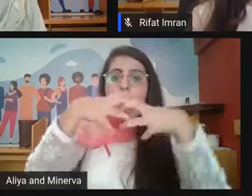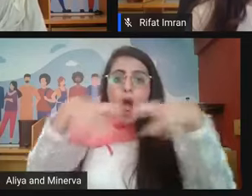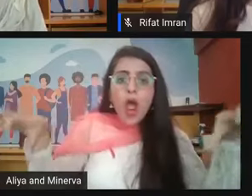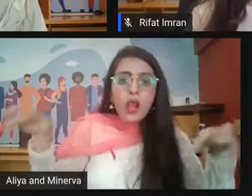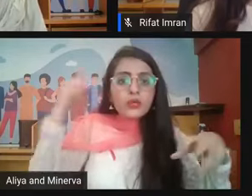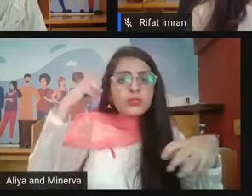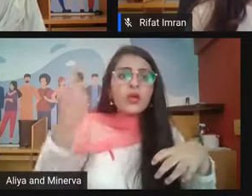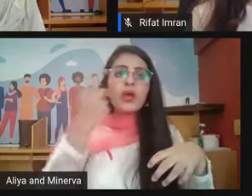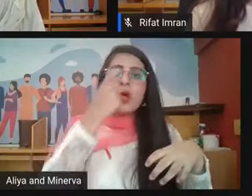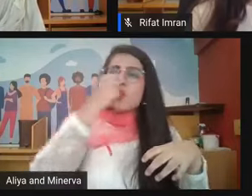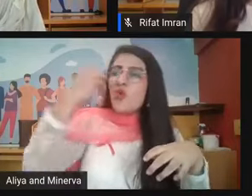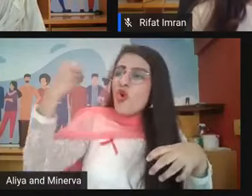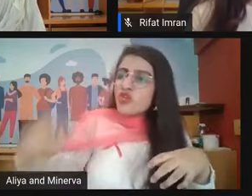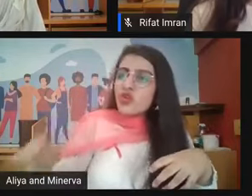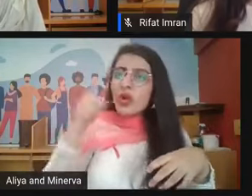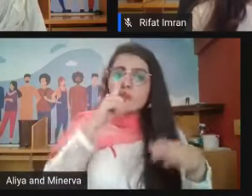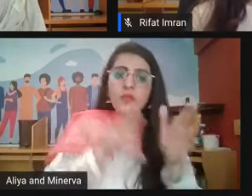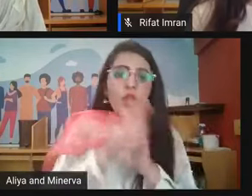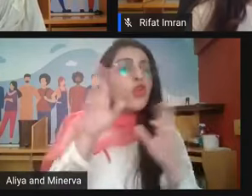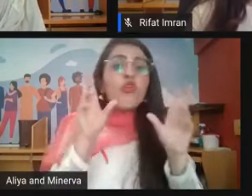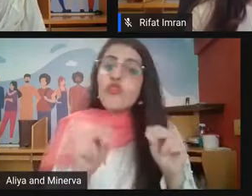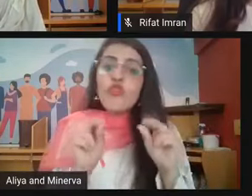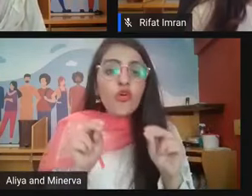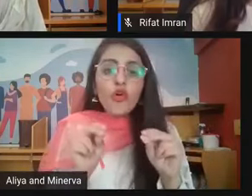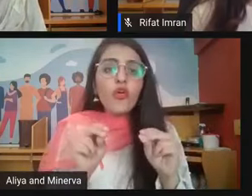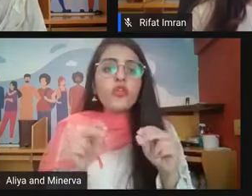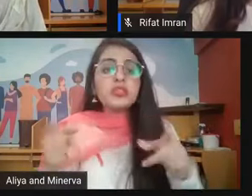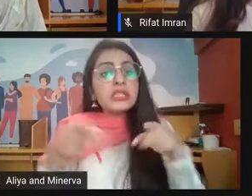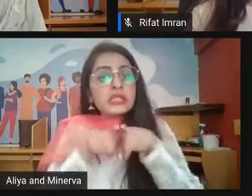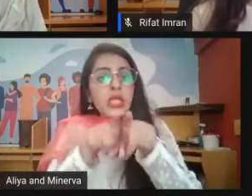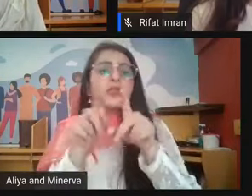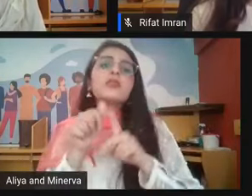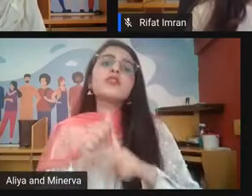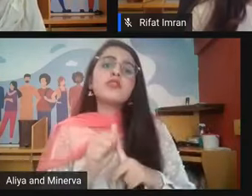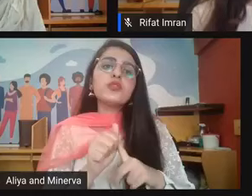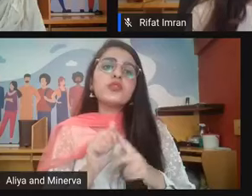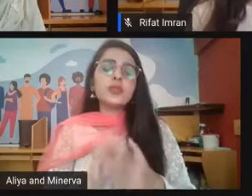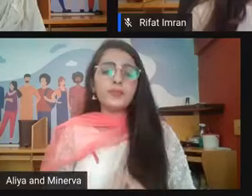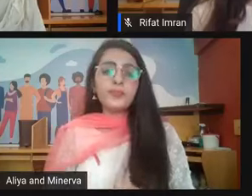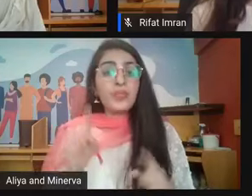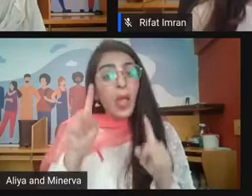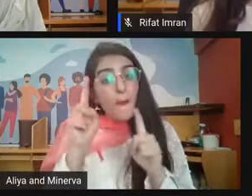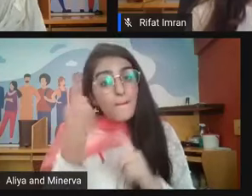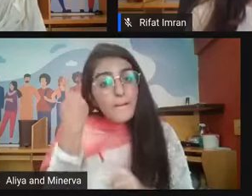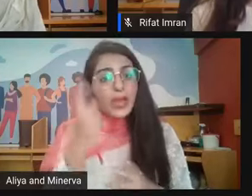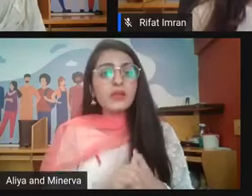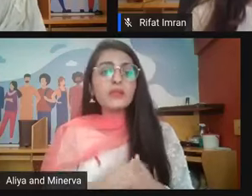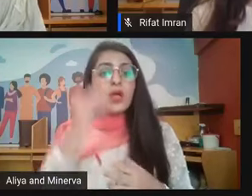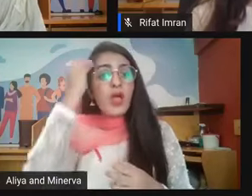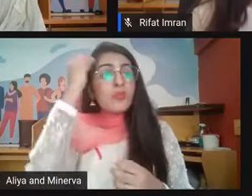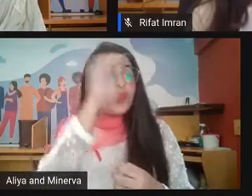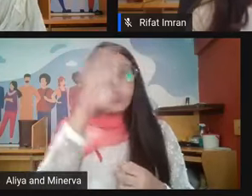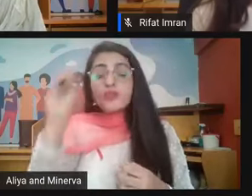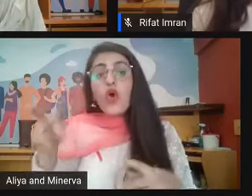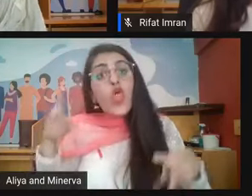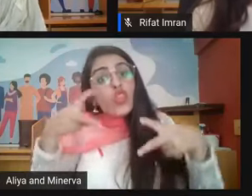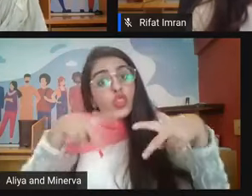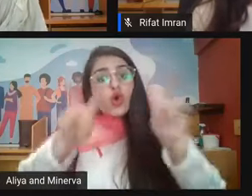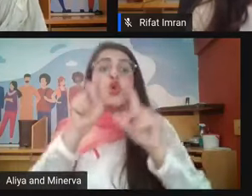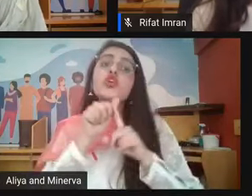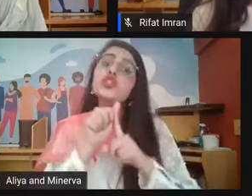कैन नॉट टेक वन जेंडर एंड आस्क देम टू मूव फॉरवर्ड विद इट. नो, इट कैन नॉट हैपन. पहली चीज तो ये है कि अवेयरनेस हमें दोनों को देनी